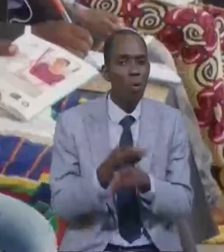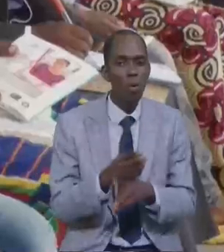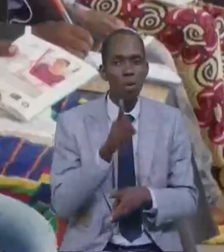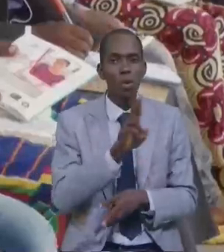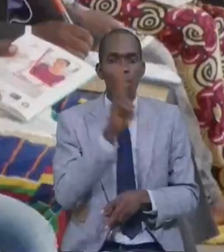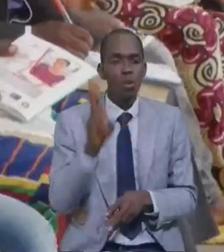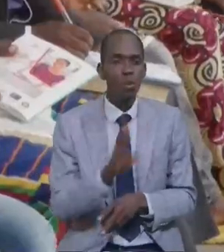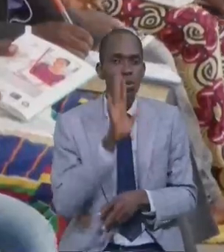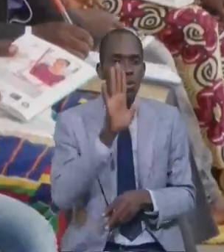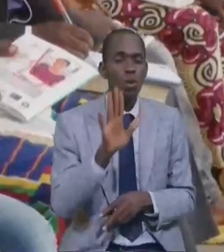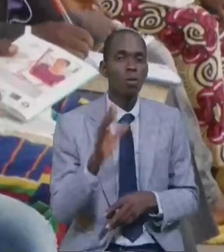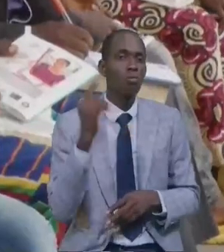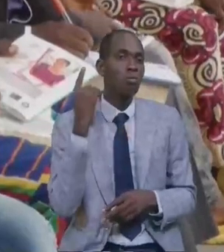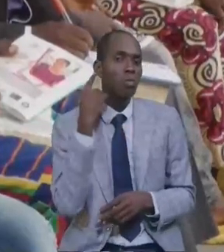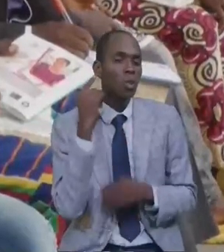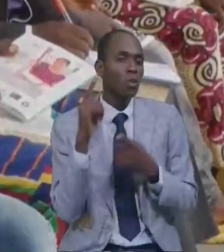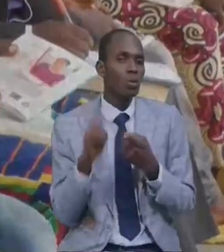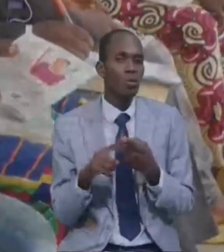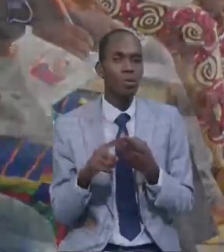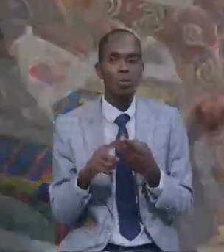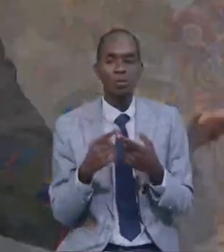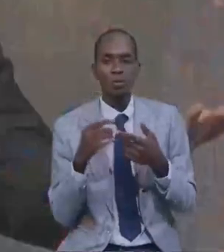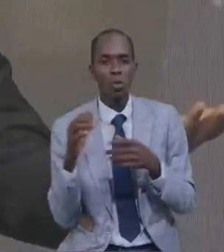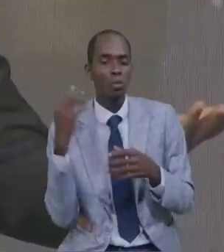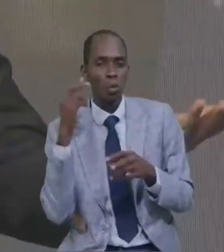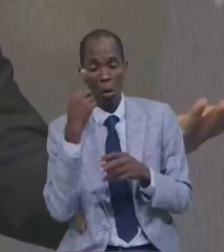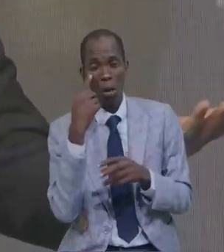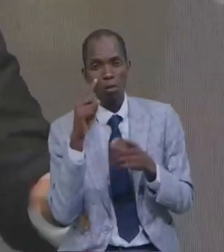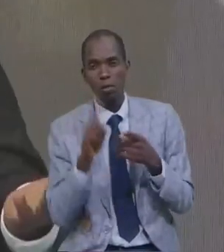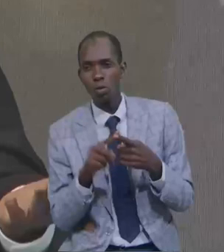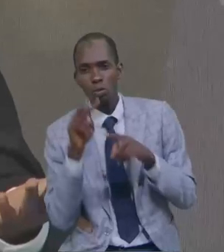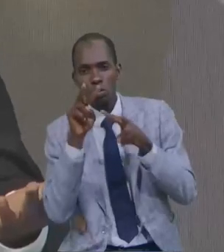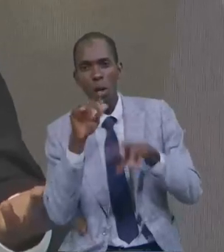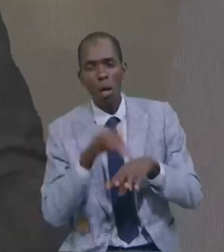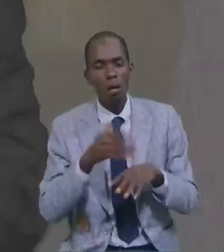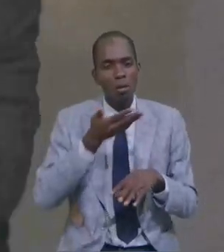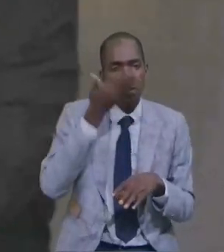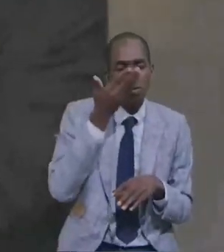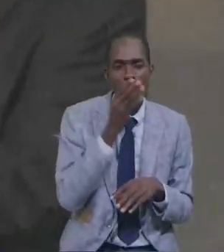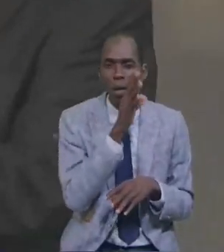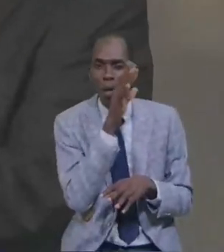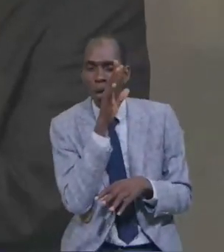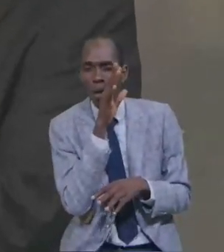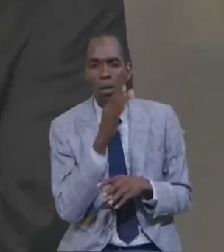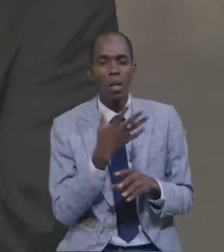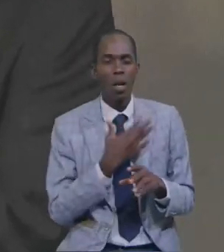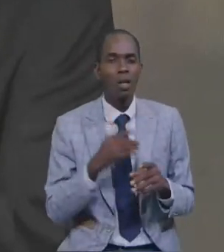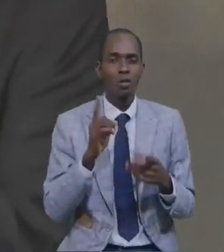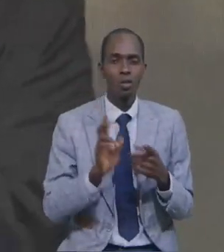pour répandre les commérages. Mais maintenant, il t'a sauvé. Tu as le salut.